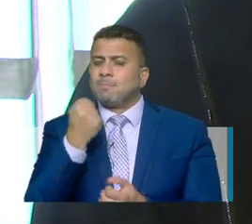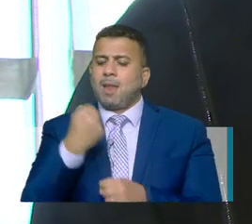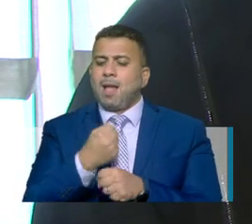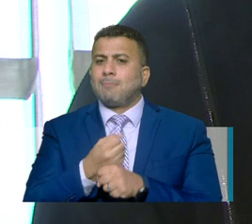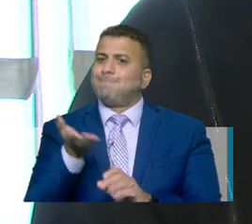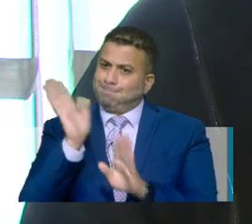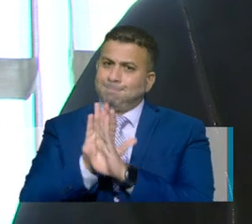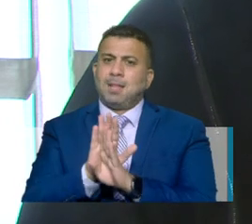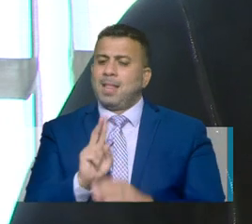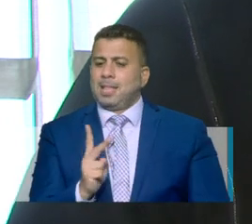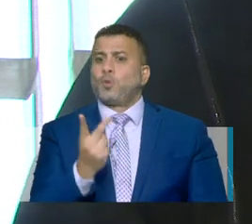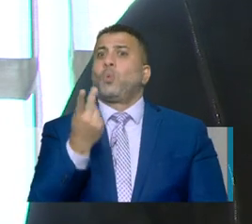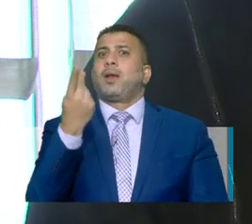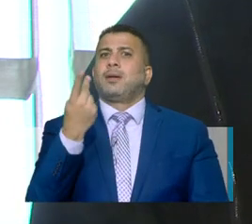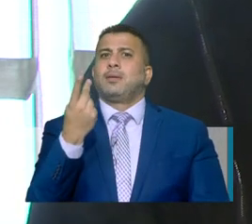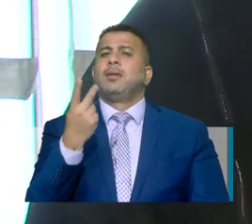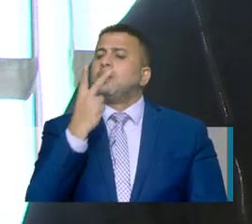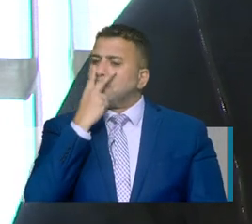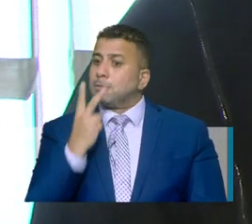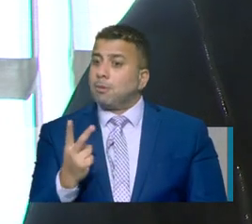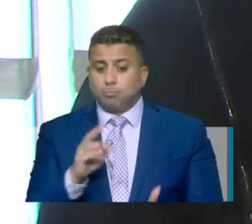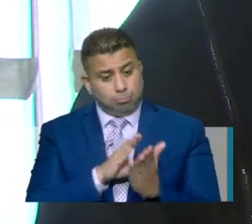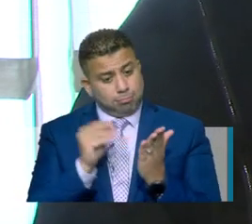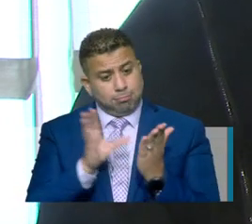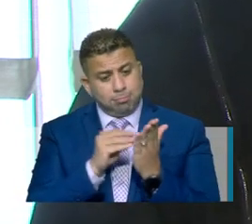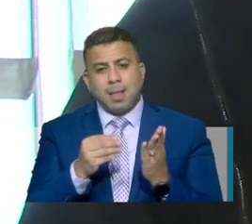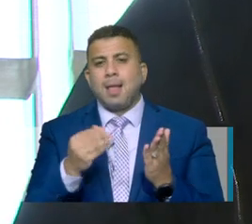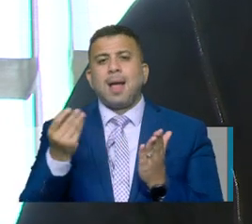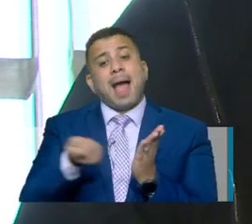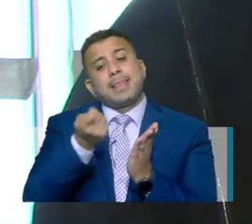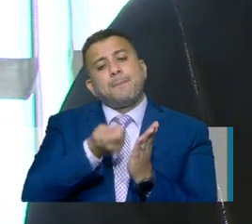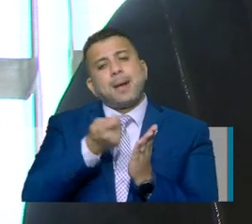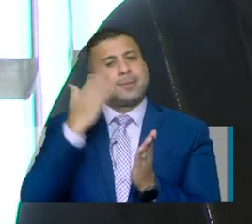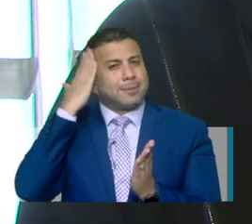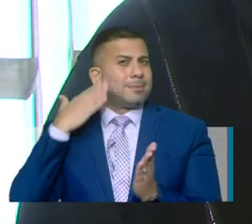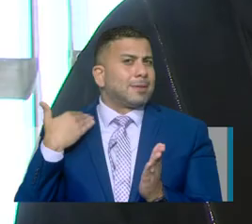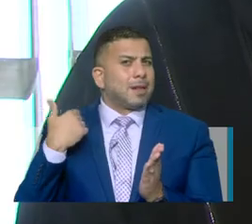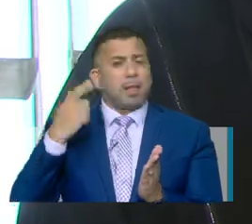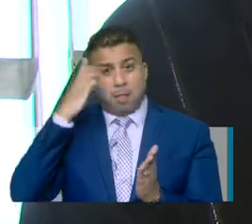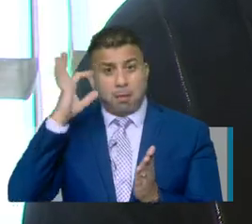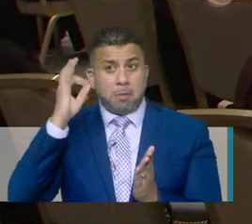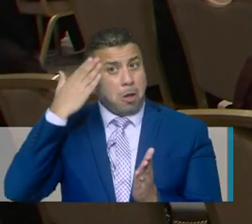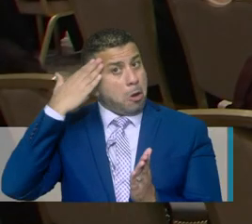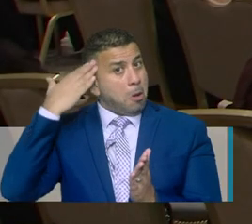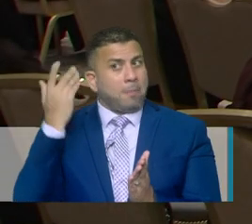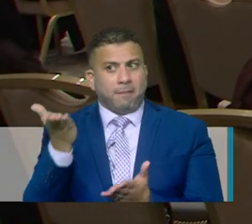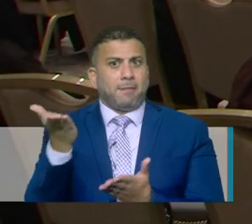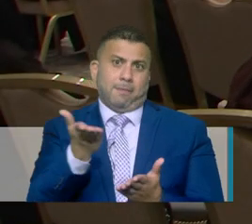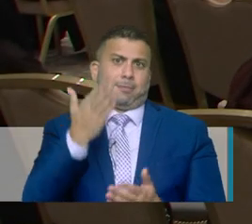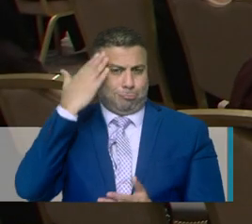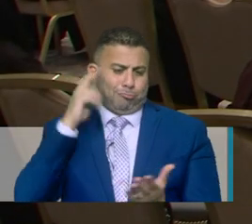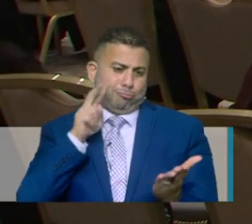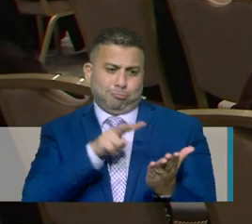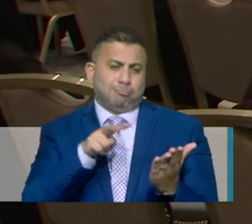أعمالهم وتطويرها والاطلاع عليها من خلال الأديبات المخضرمات في الدولة.